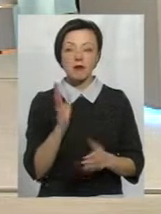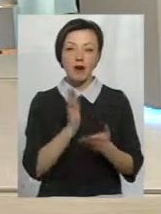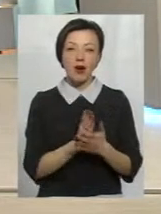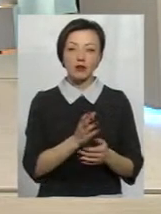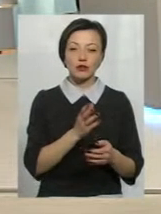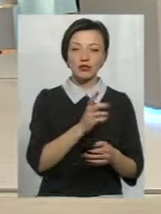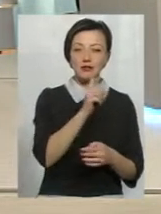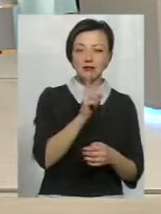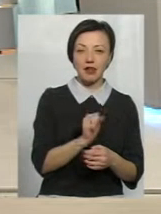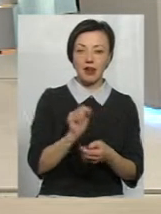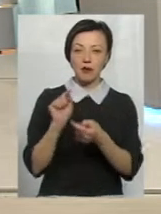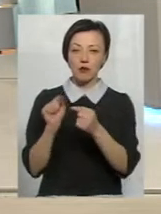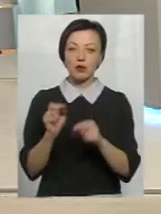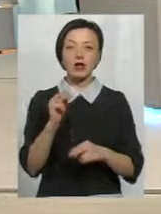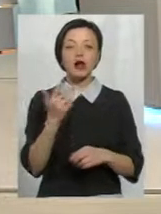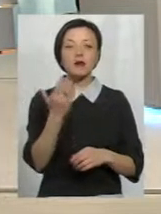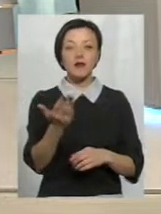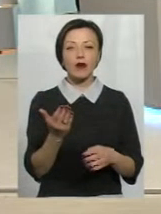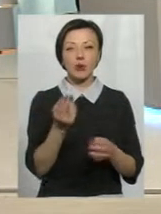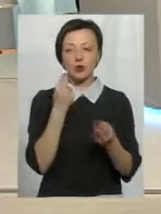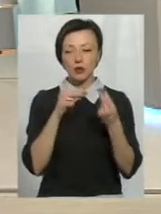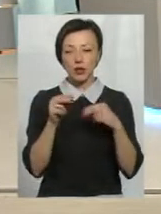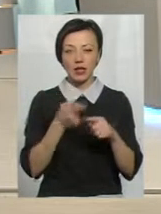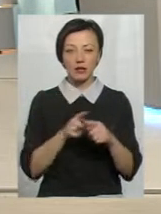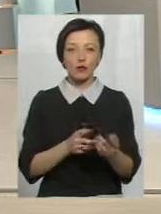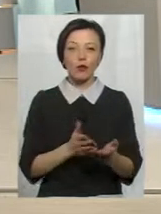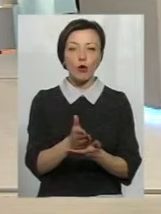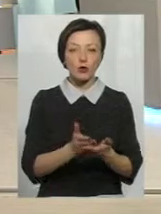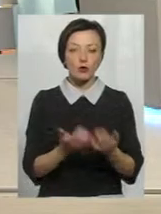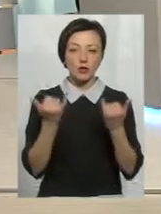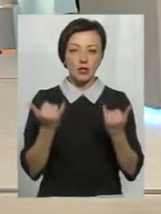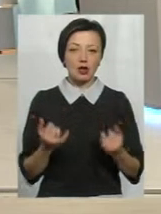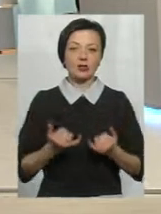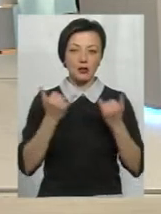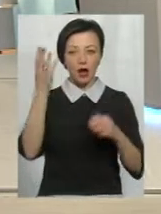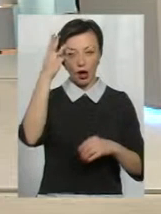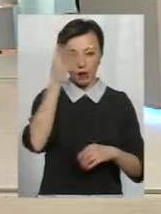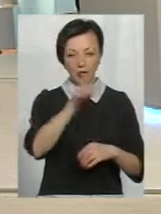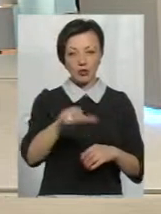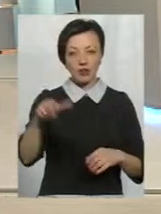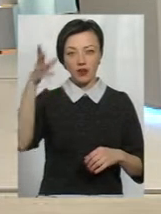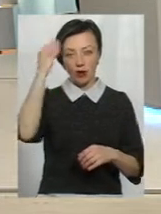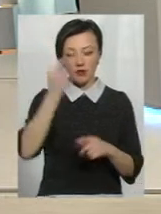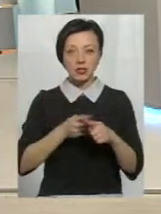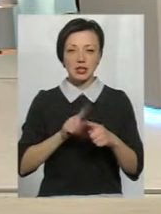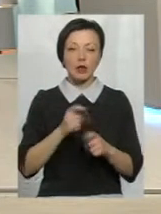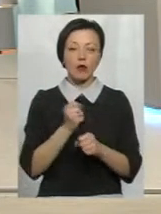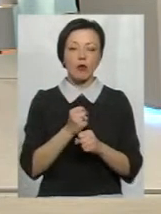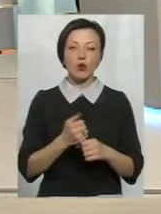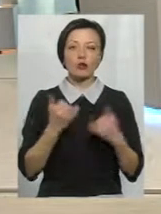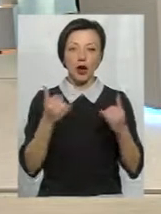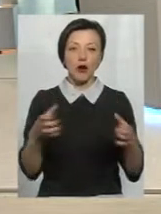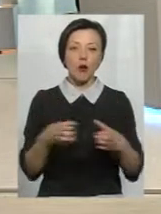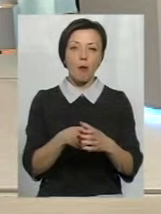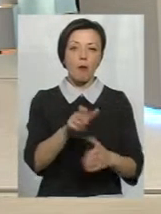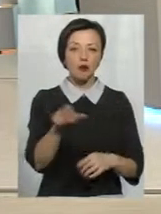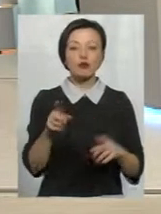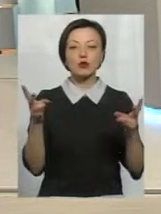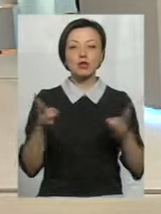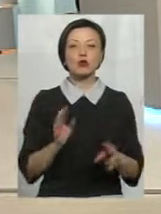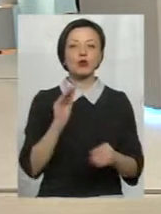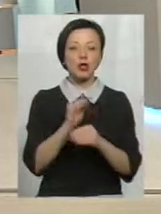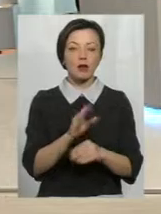як би ви удосконалили цей сервіс зараз для хмельничан? І враховуючи те, що це все ж таки робота громади, що потрібно